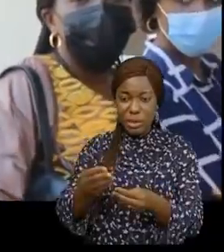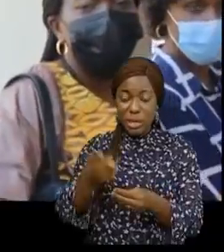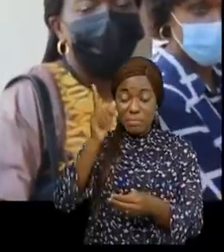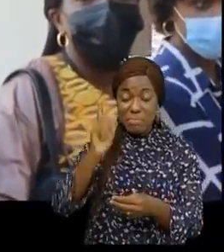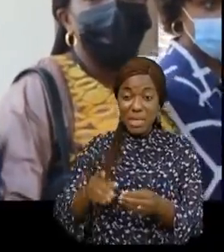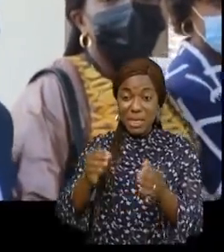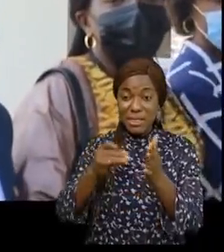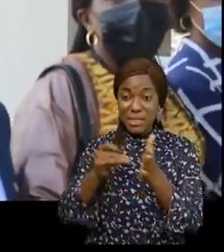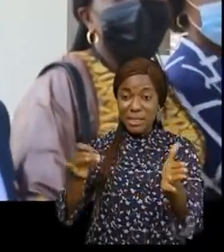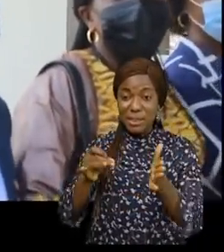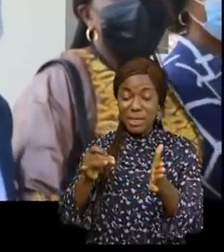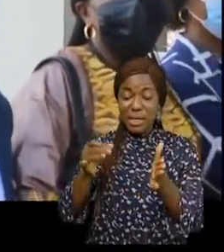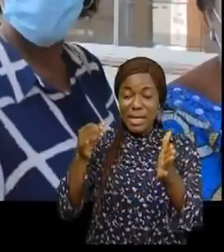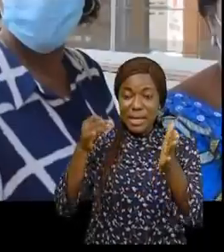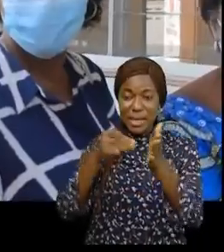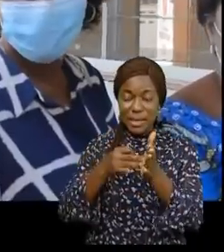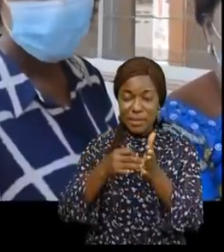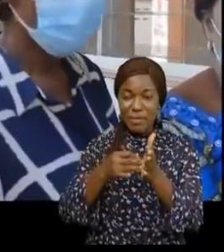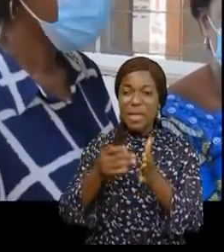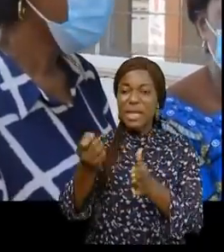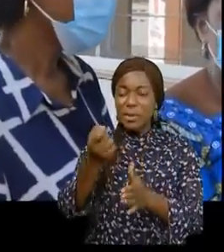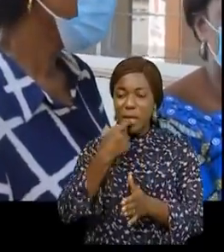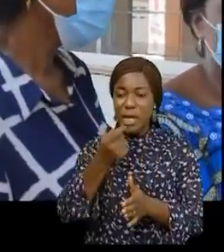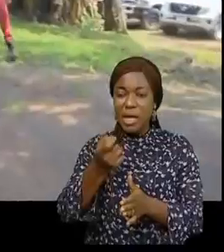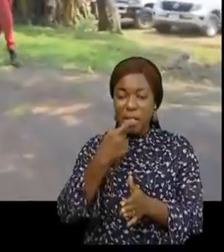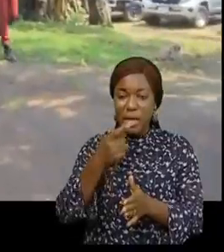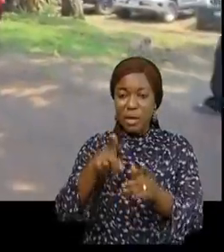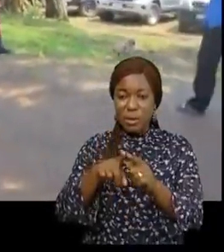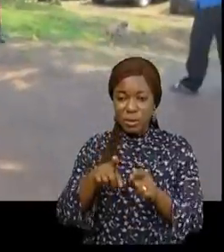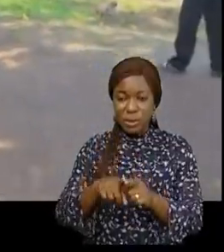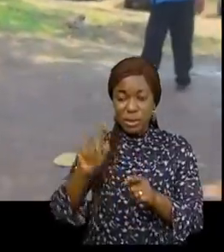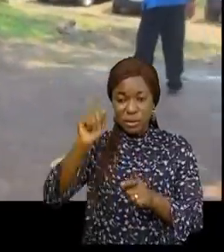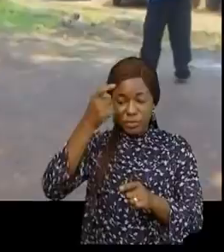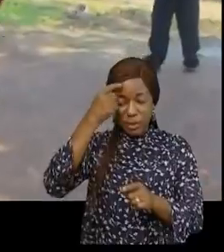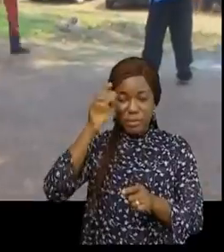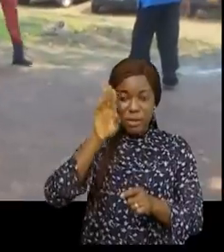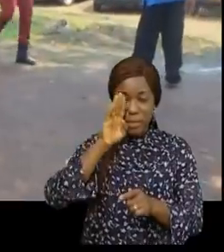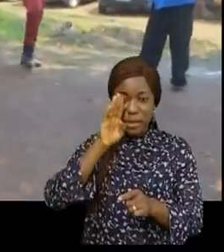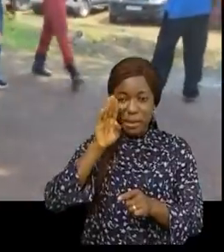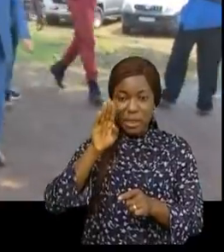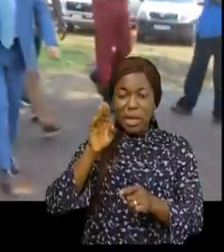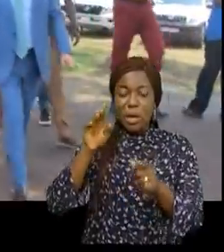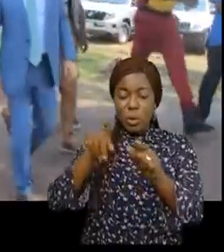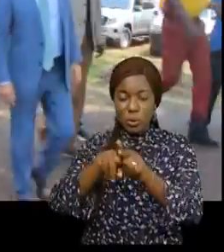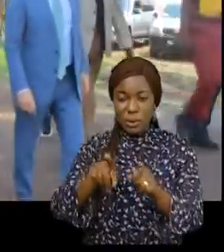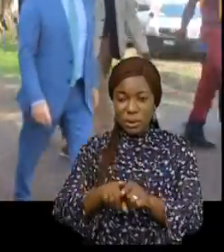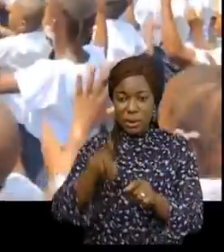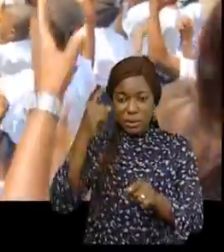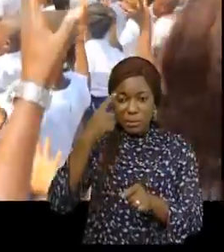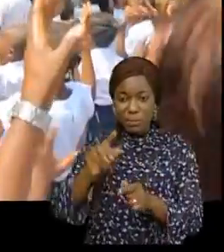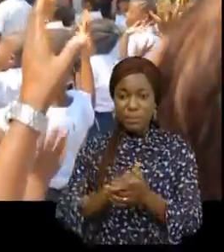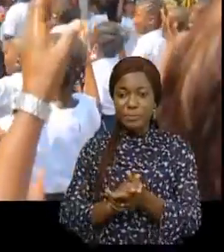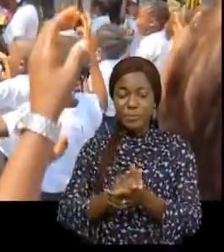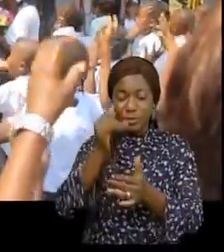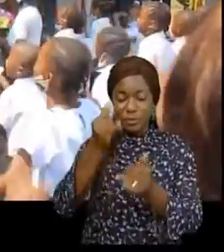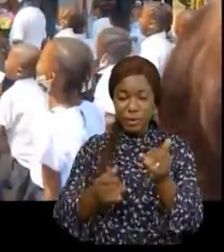deux formes de tuberculose sont prises en charge par l'Action d'Amiens et le gouvernement belge à travers sa structure DGD. Avant